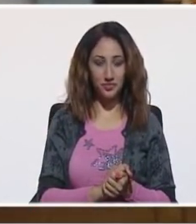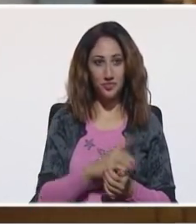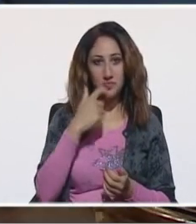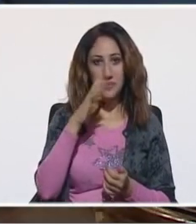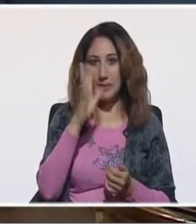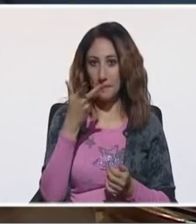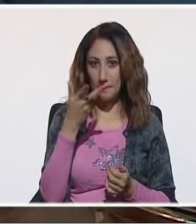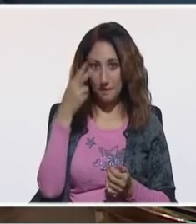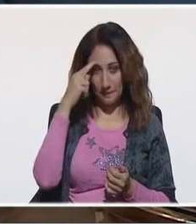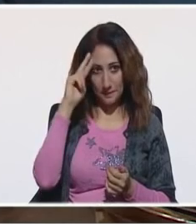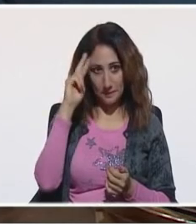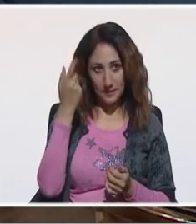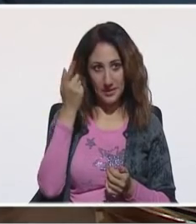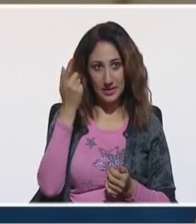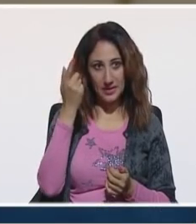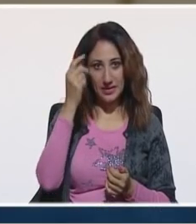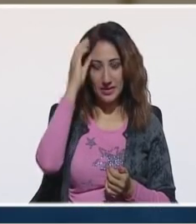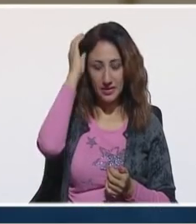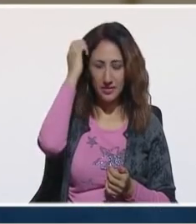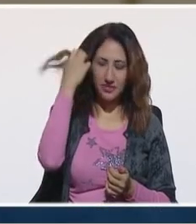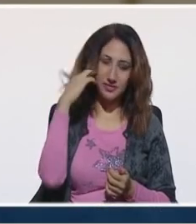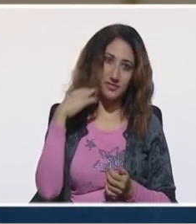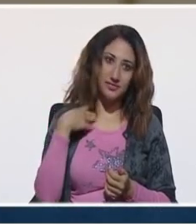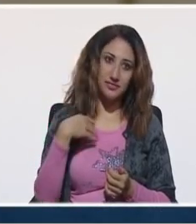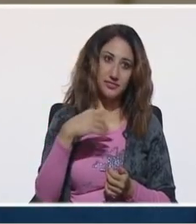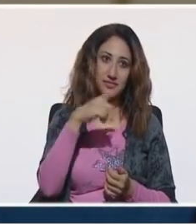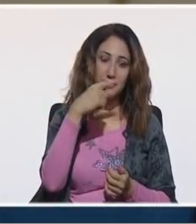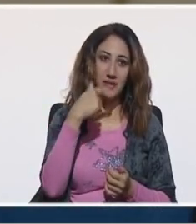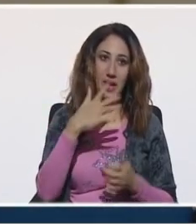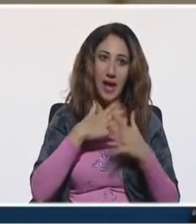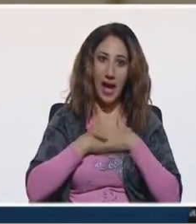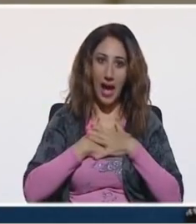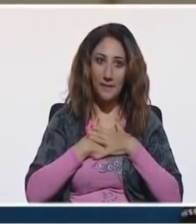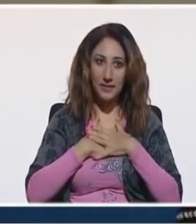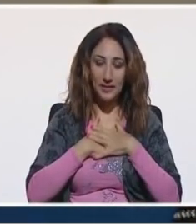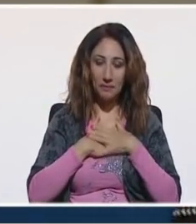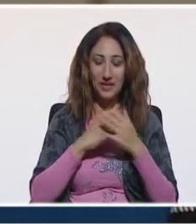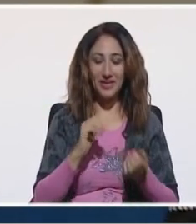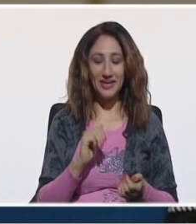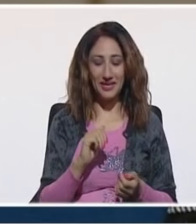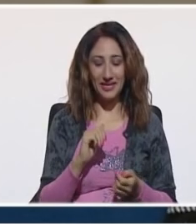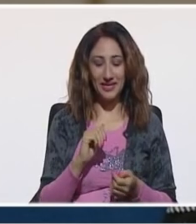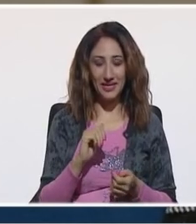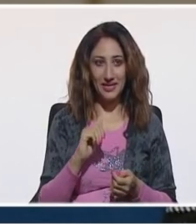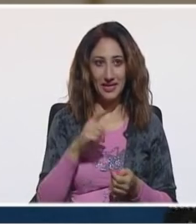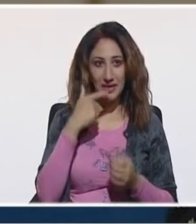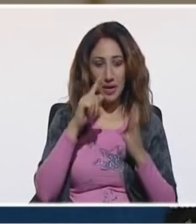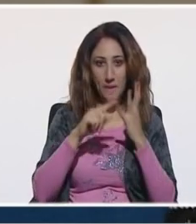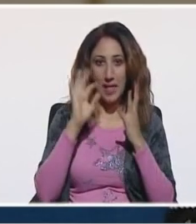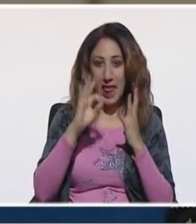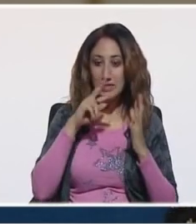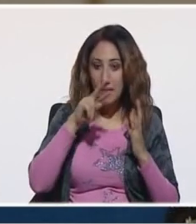سهير؟ هي كده بقى تقول لي يا حبيبي مدب. قبل كده قالت لي عدي قبل